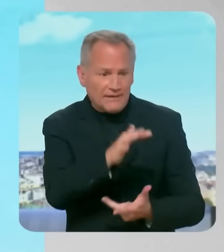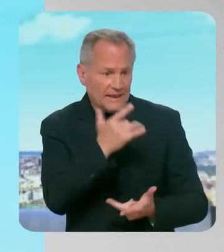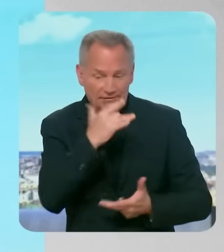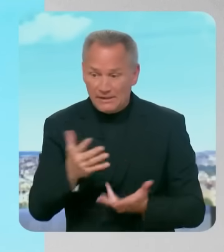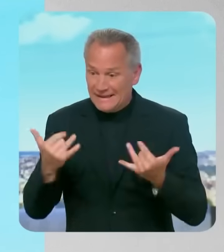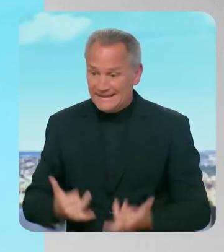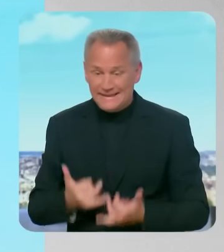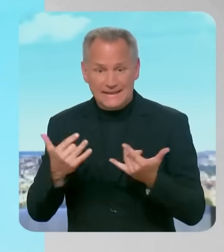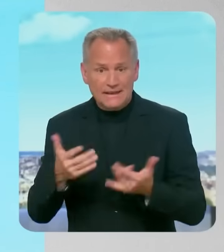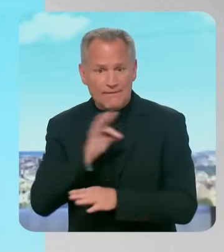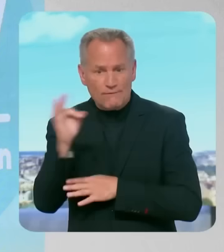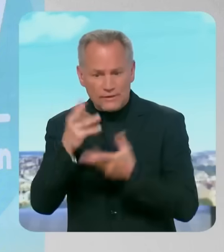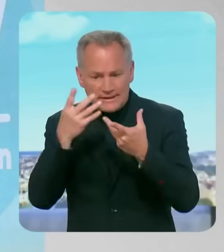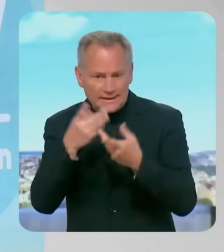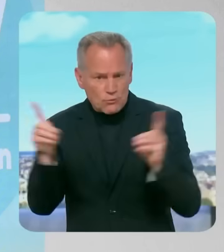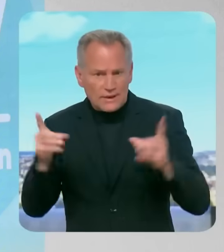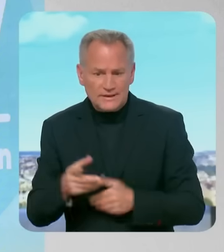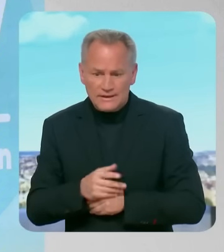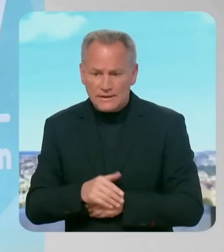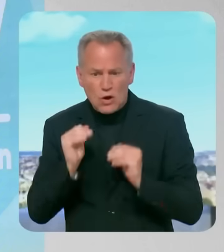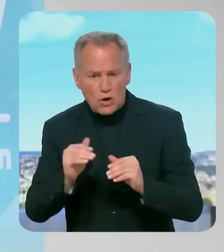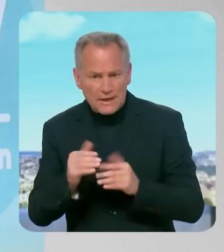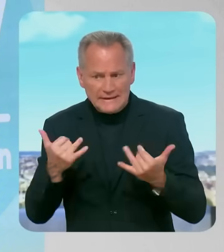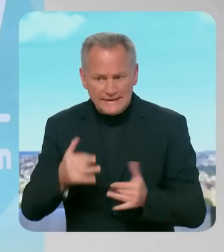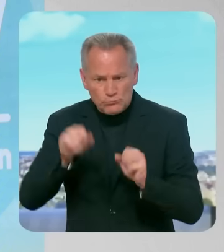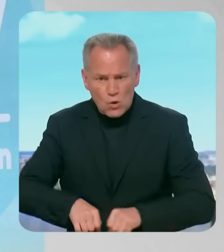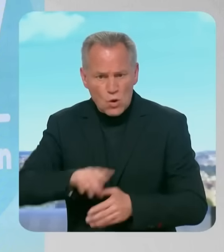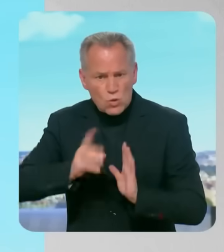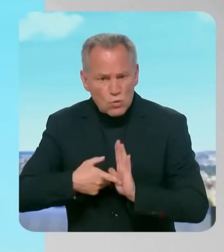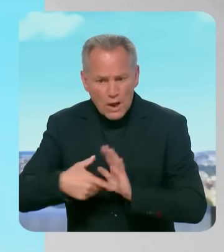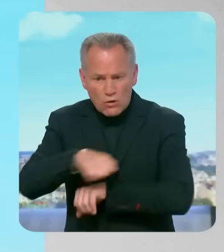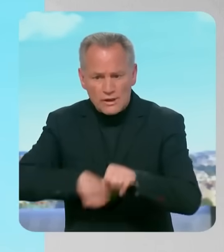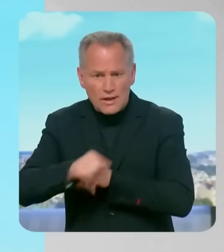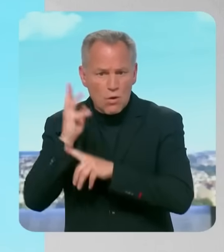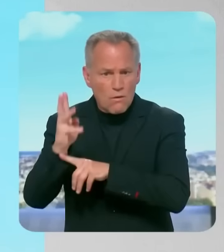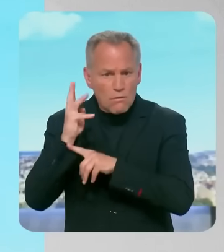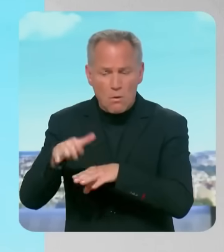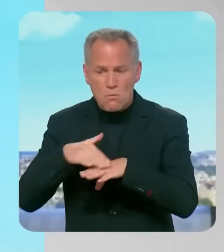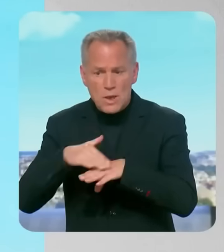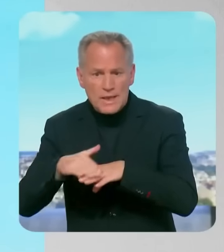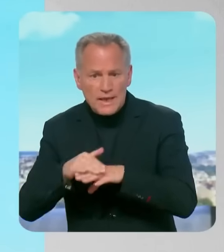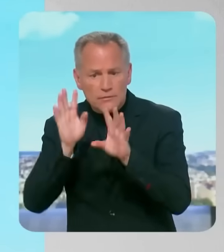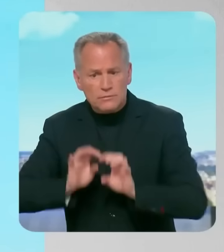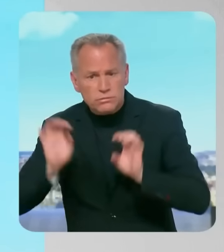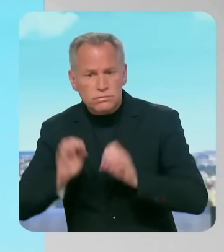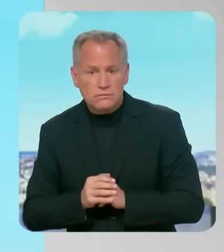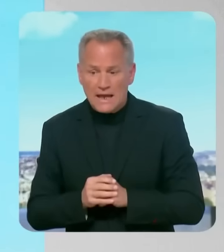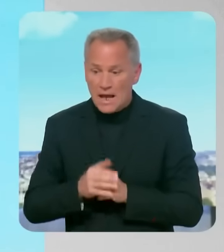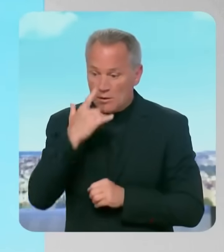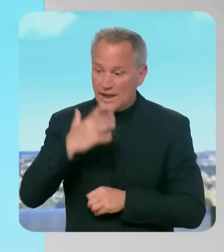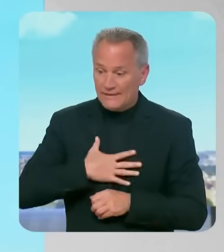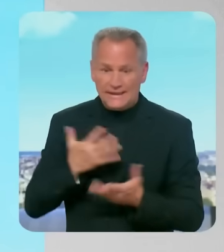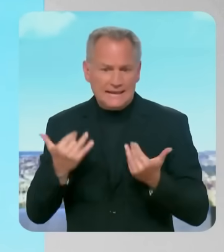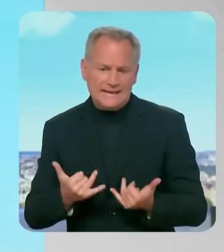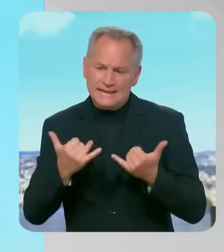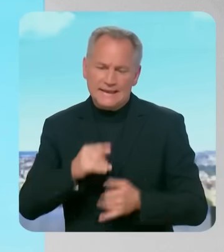se réveiller ce matin en se disant « Est-il encore possible d'organiser des meetings politiques dans notre pays ?» Et je pense que la réponse politique doit être